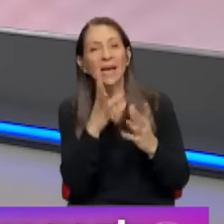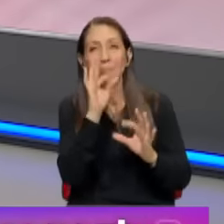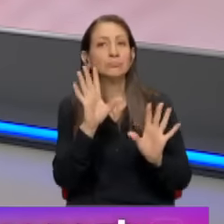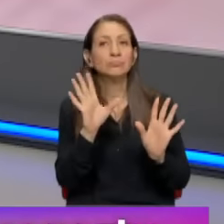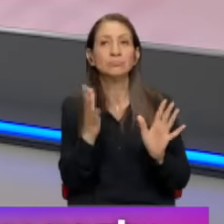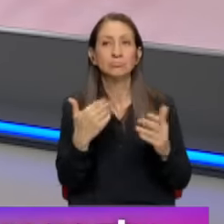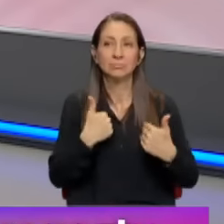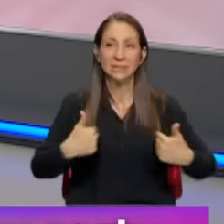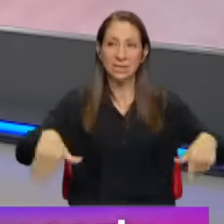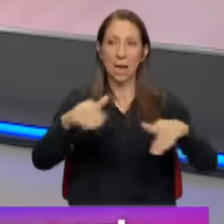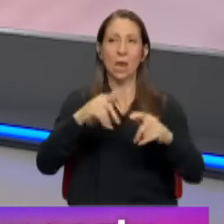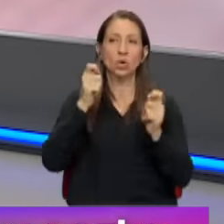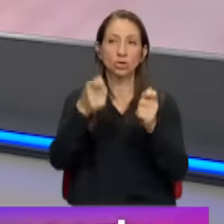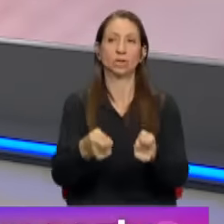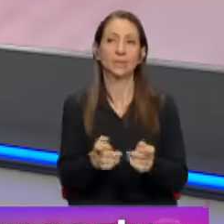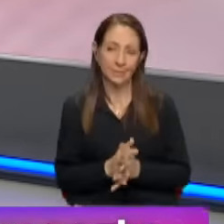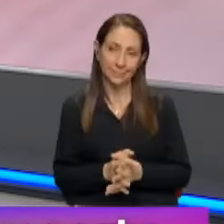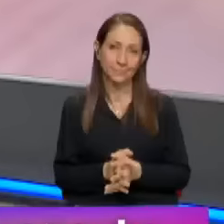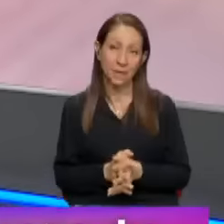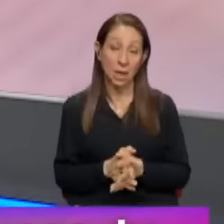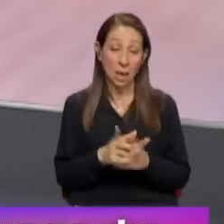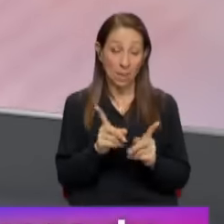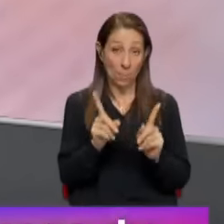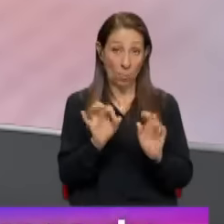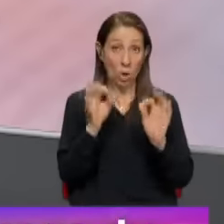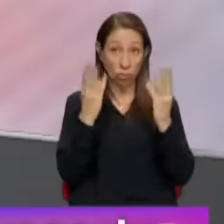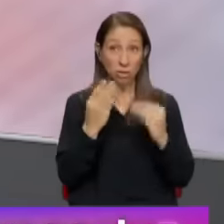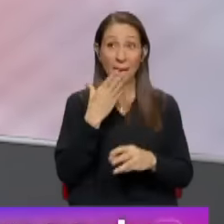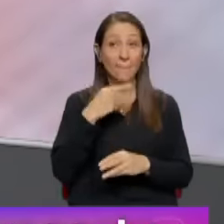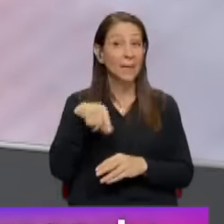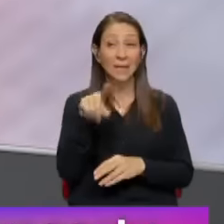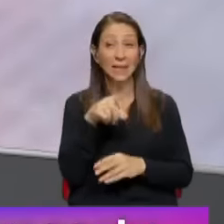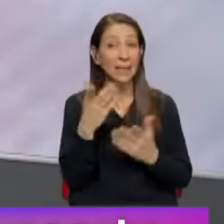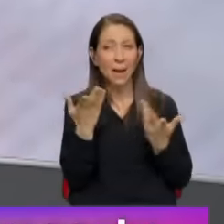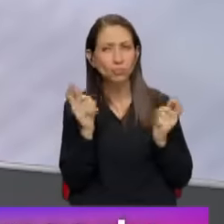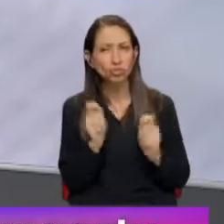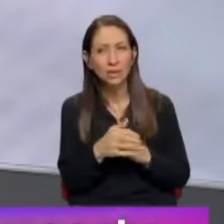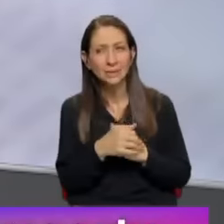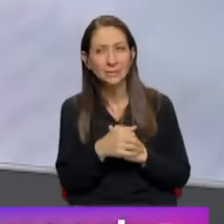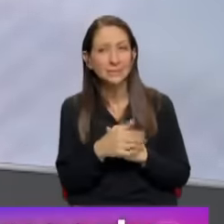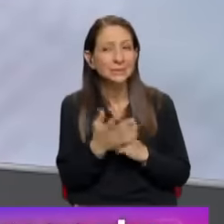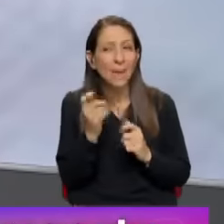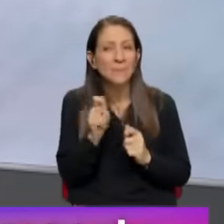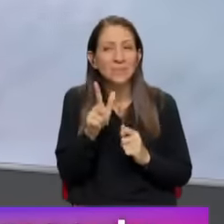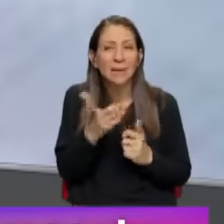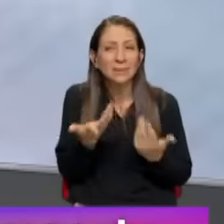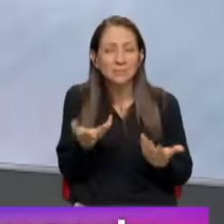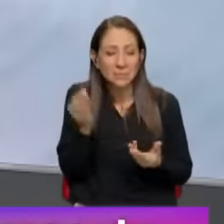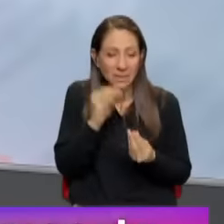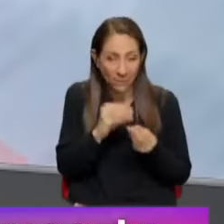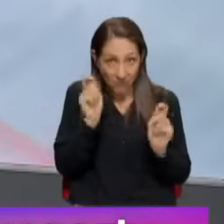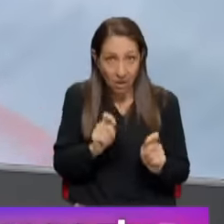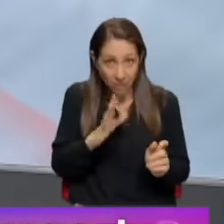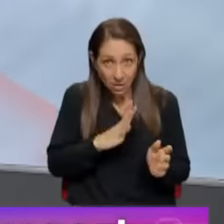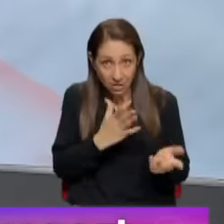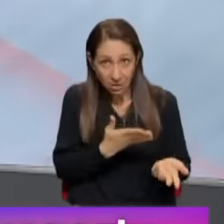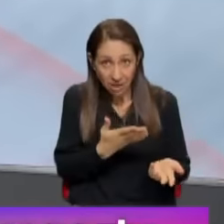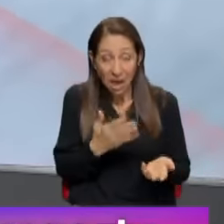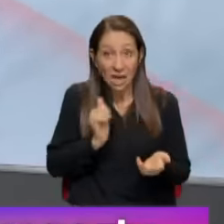şekilde bizler ödeyeceğiz. Bu durumda emekli ne yapacak? Ne yapacak emekliye? Zam yapılacak mı